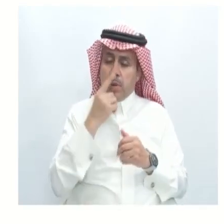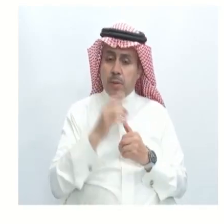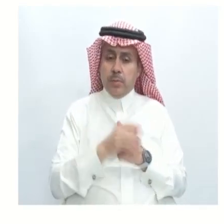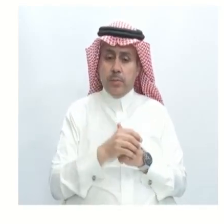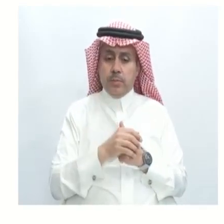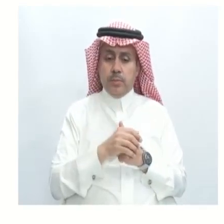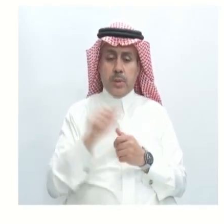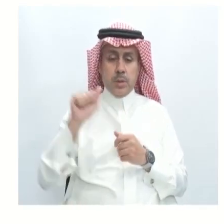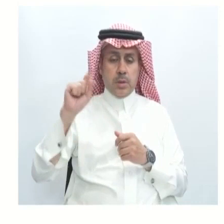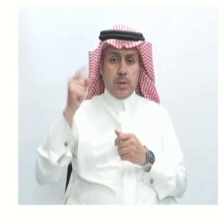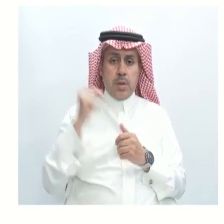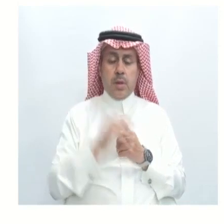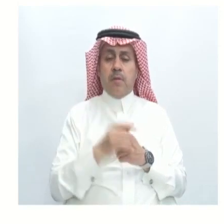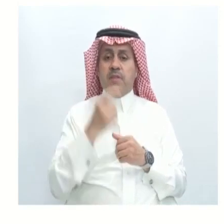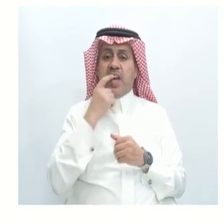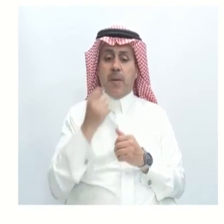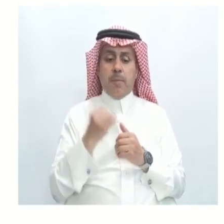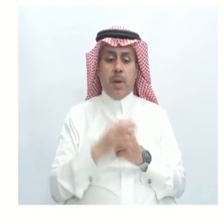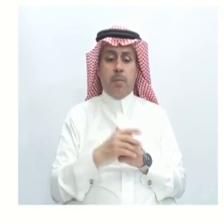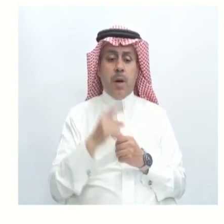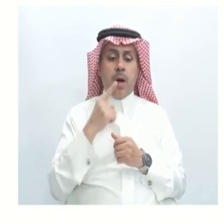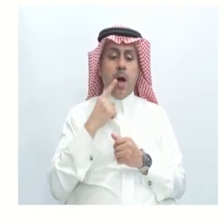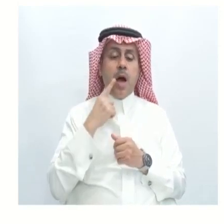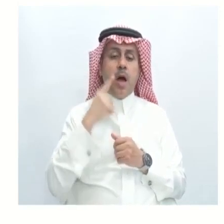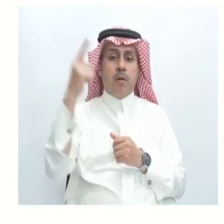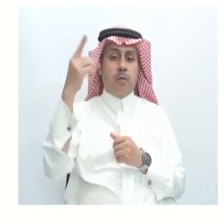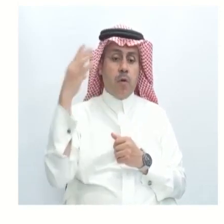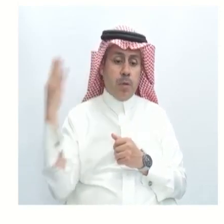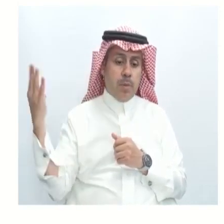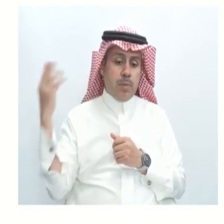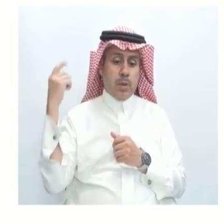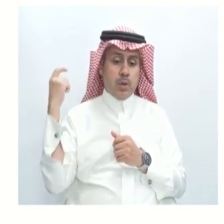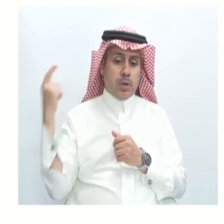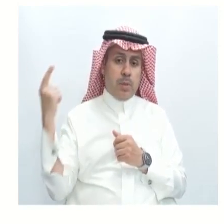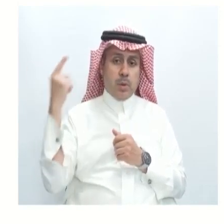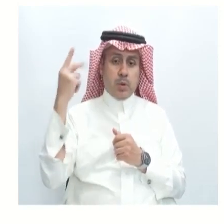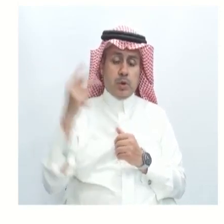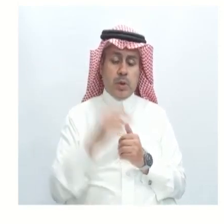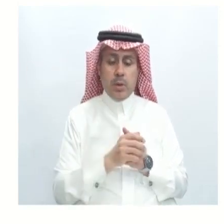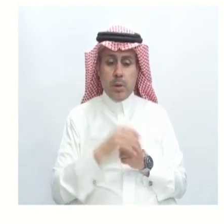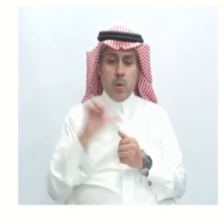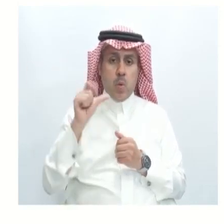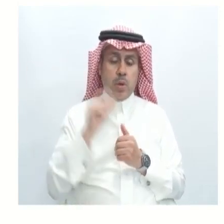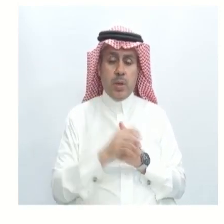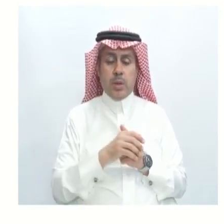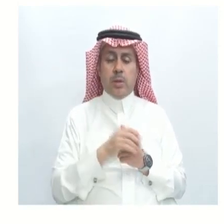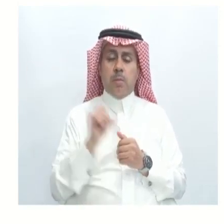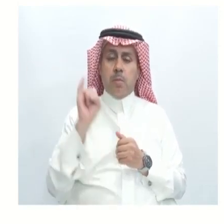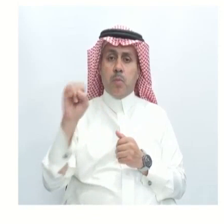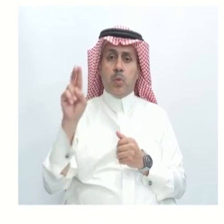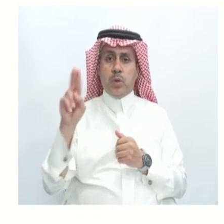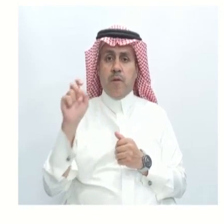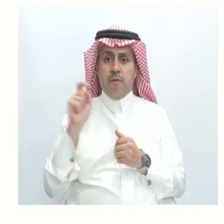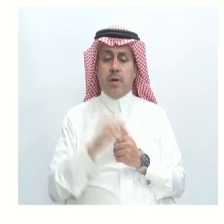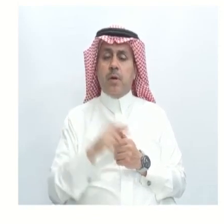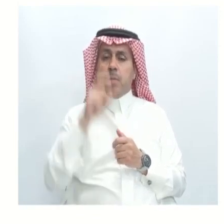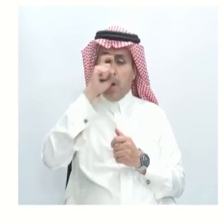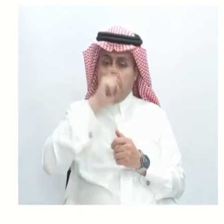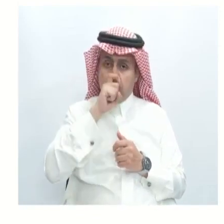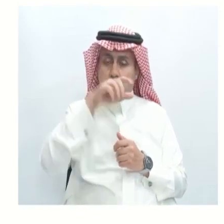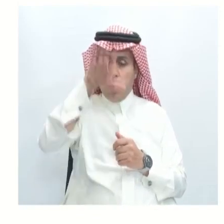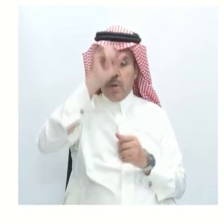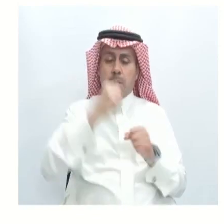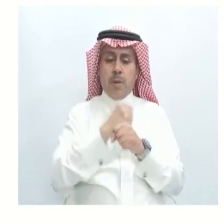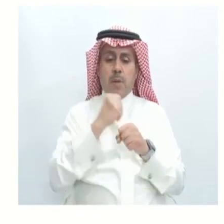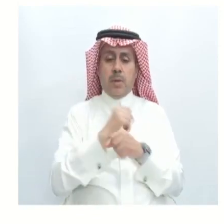البيعه قد صدر في عام 1427 هجره ويكون ولي العهد متفرغه لولايه العهد وما يكلف به الملك من